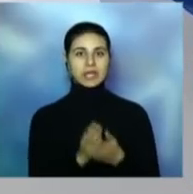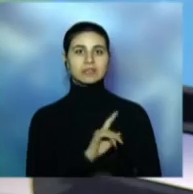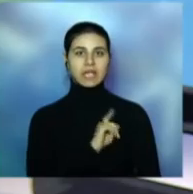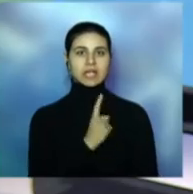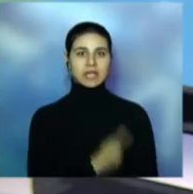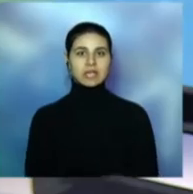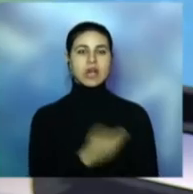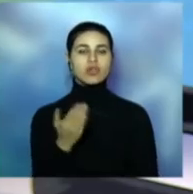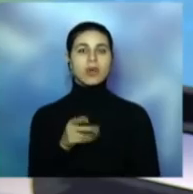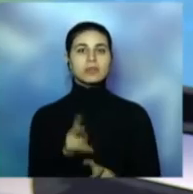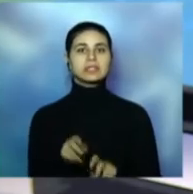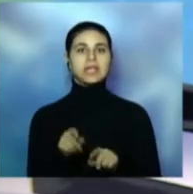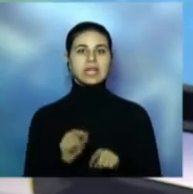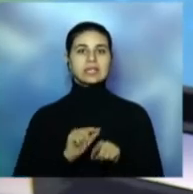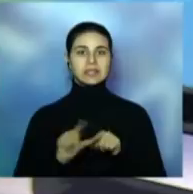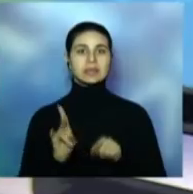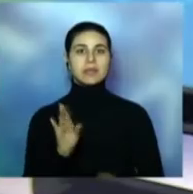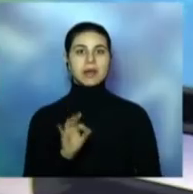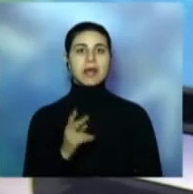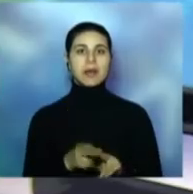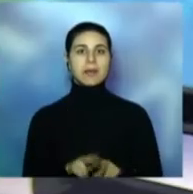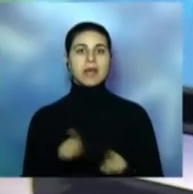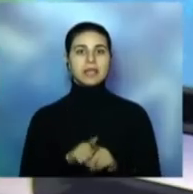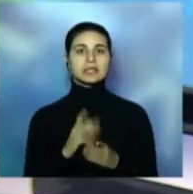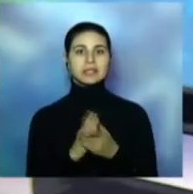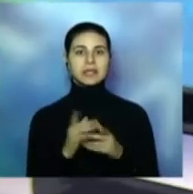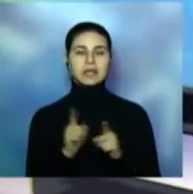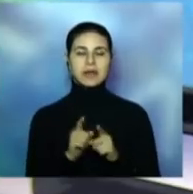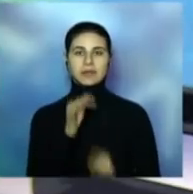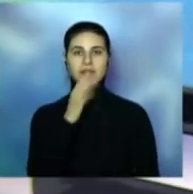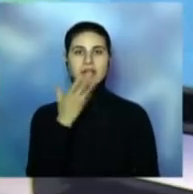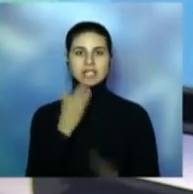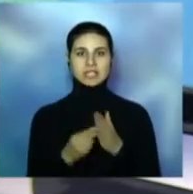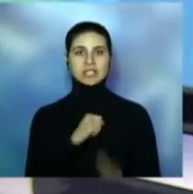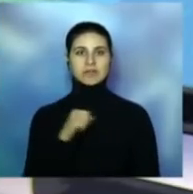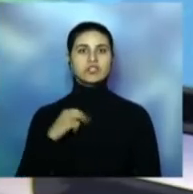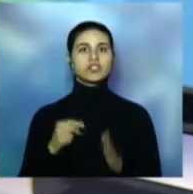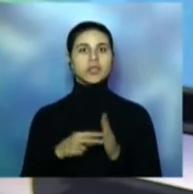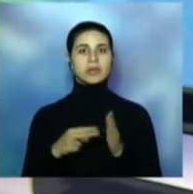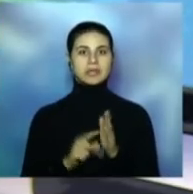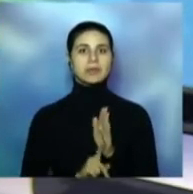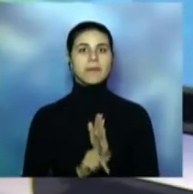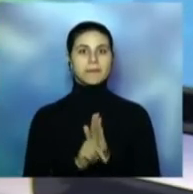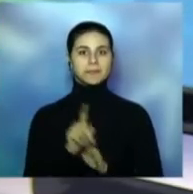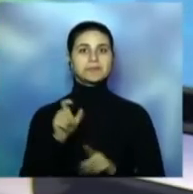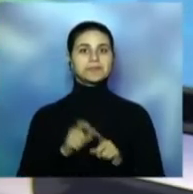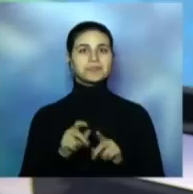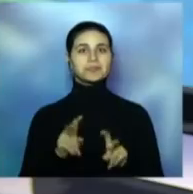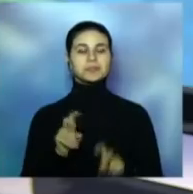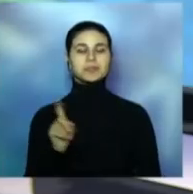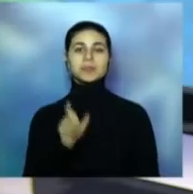ენერგია, რომლისგანაც რაღაც იქმნება, მაგრამ ესეც არის ნარცისისტულ დაბალი თვითშეფასებისგან წარმოშობილი გენიალური ფრაზა,